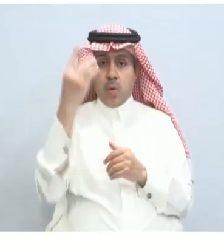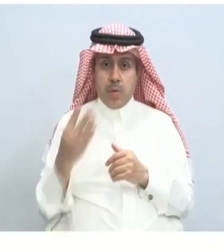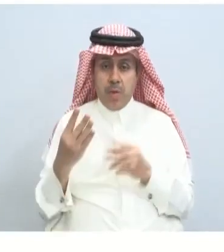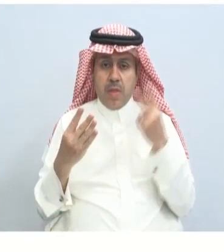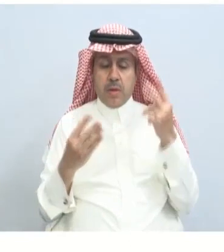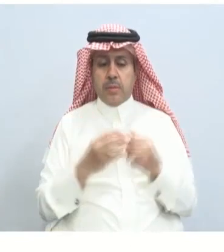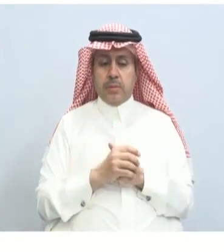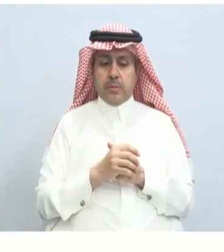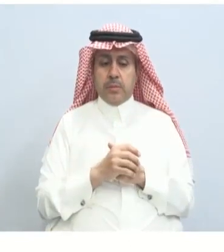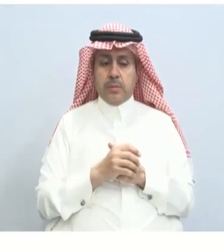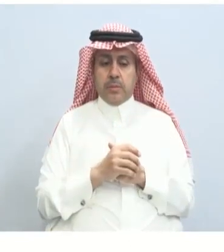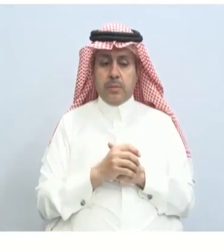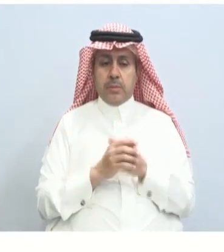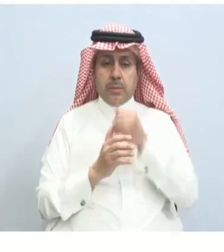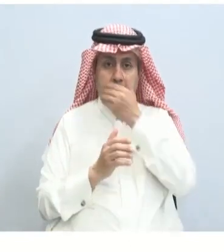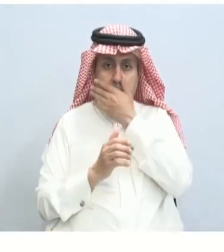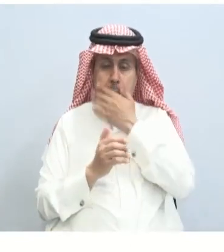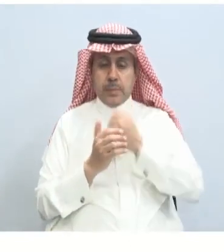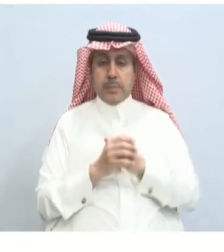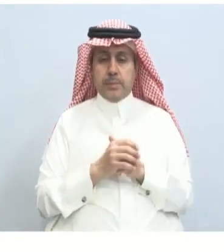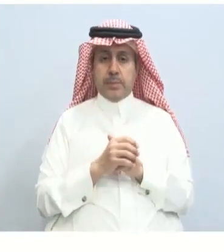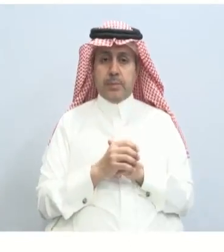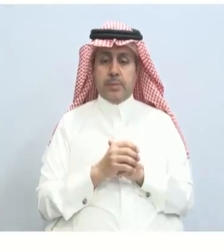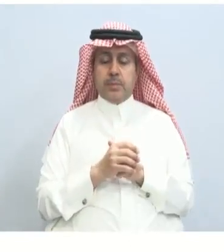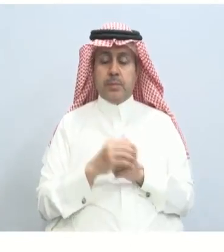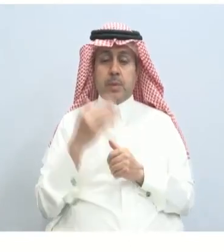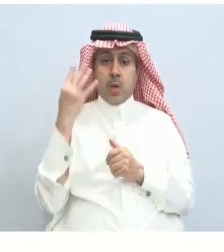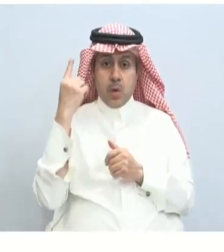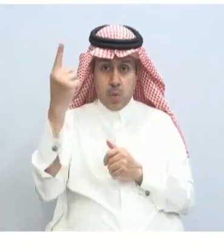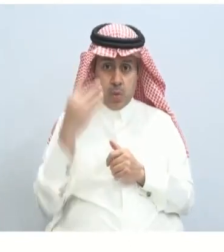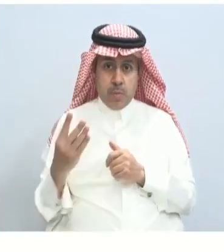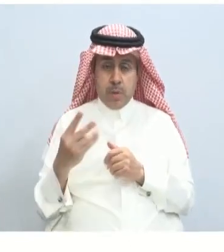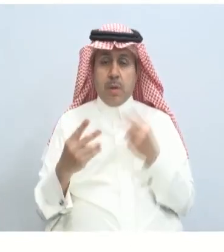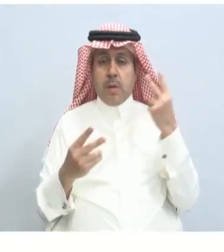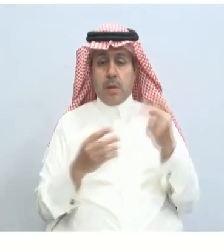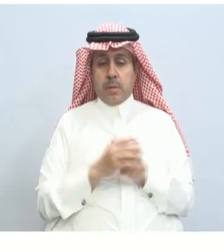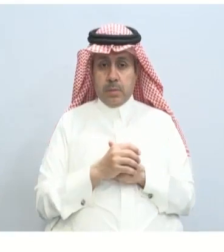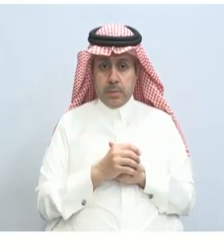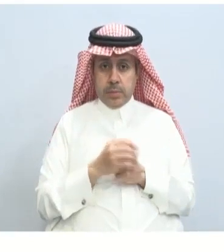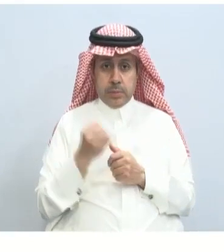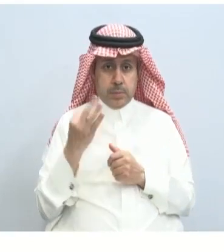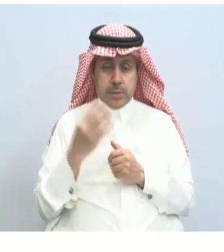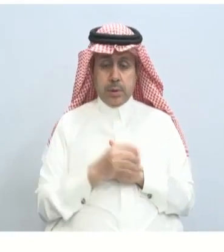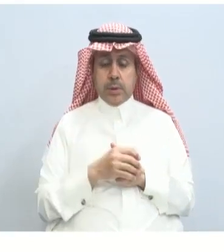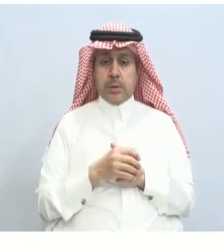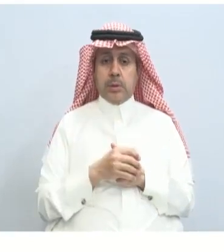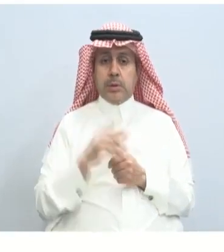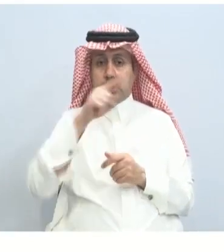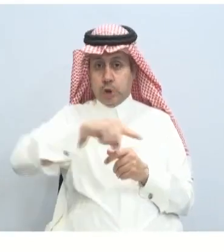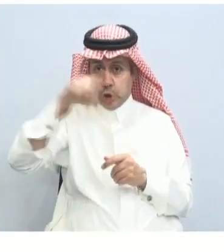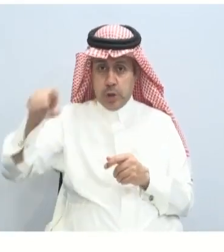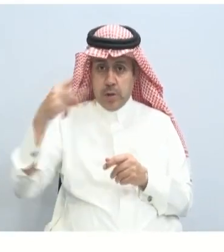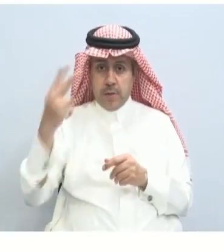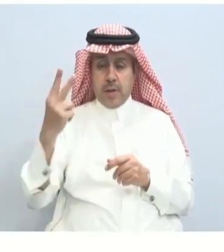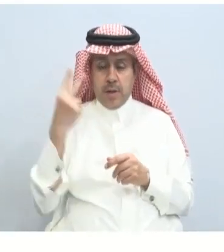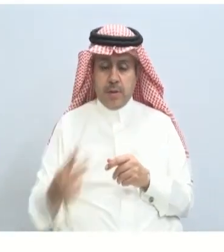الكوساين لها بيكون بالسالب لانها في الربع الثاني والمقدار حيكون جذر 2 على 2 لانها